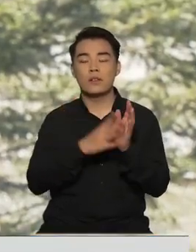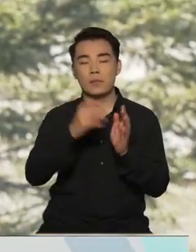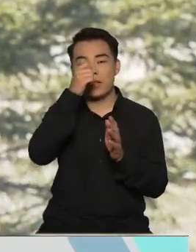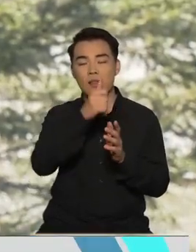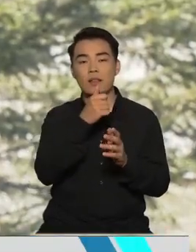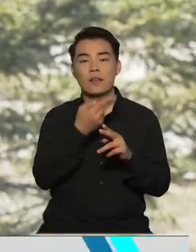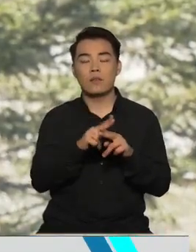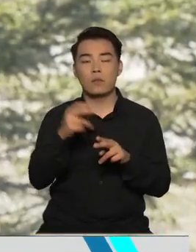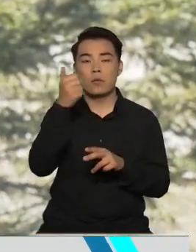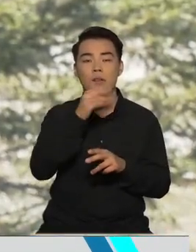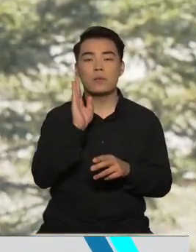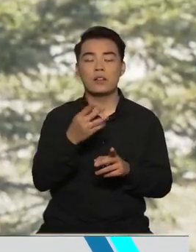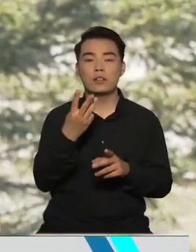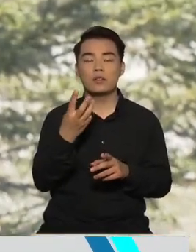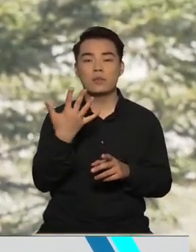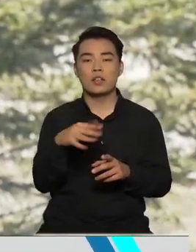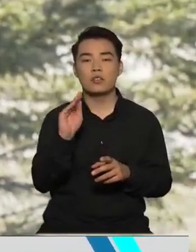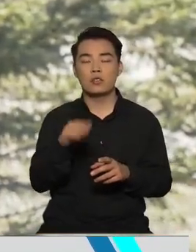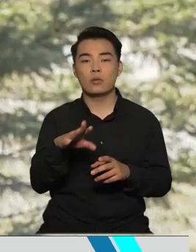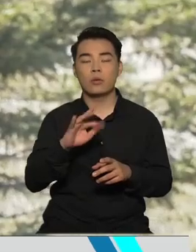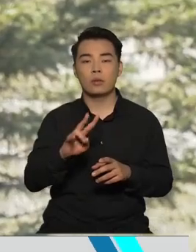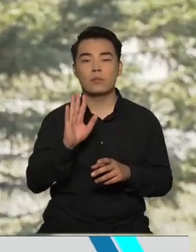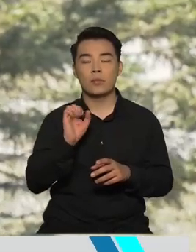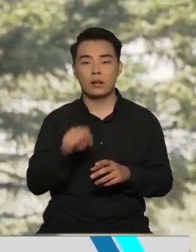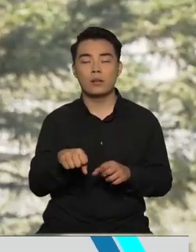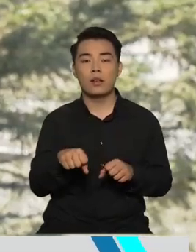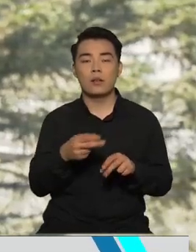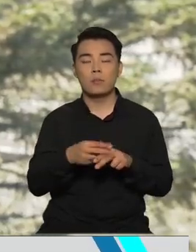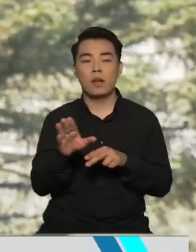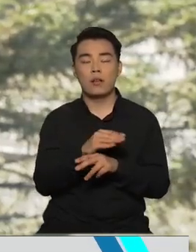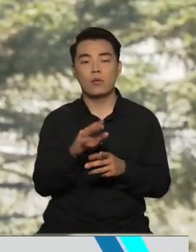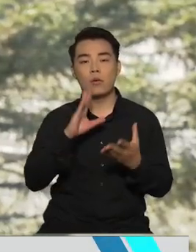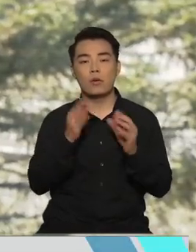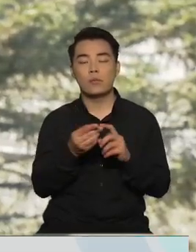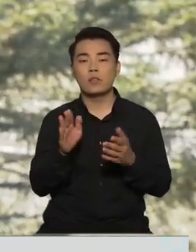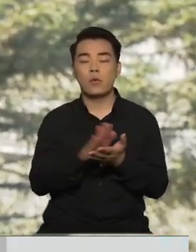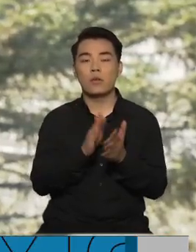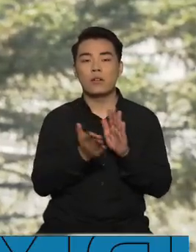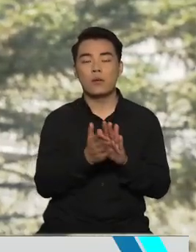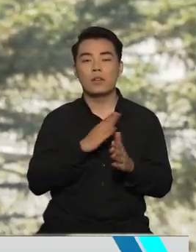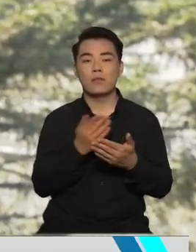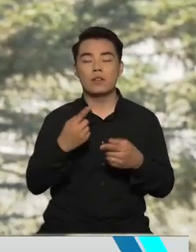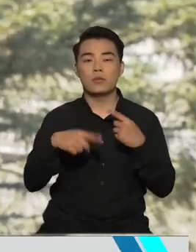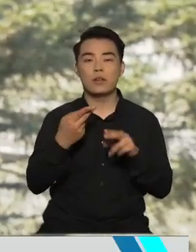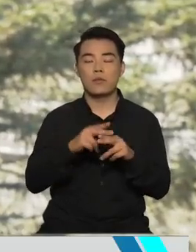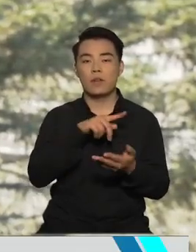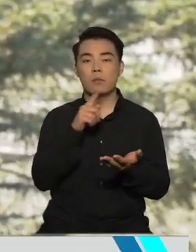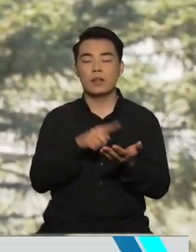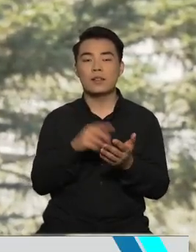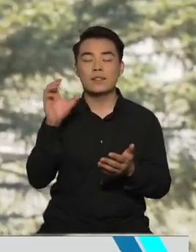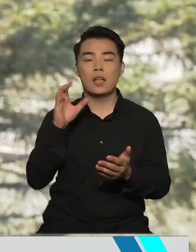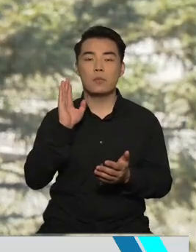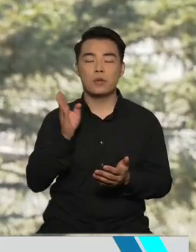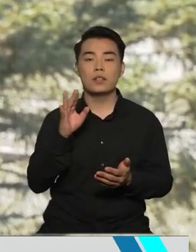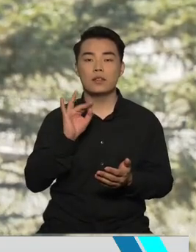года составляет 350 тысяч тонн. Стороны договорились вернуться к этому вопросу в сентябре